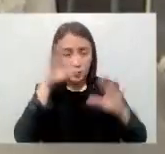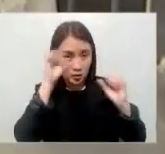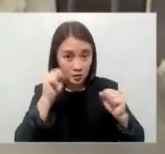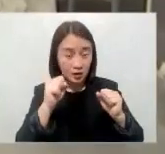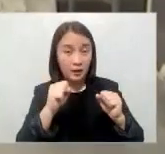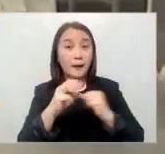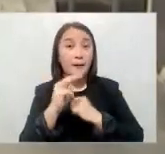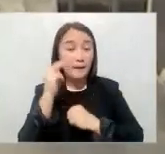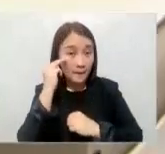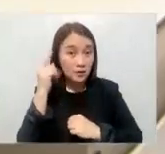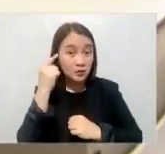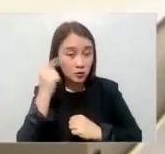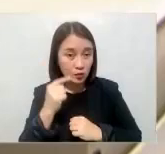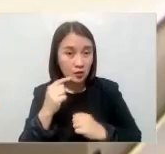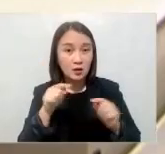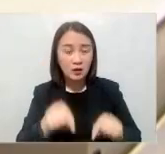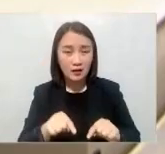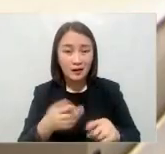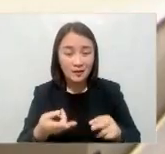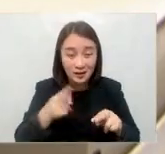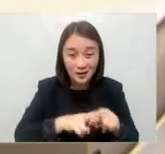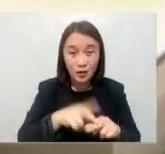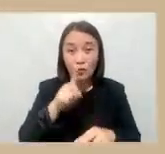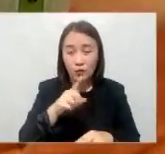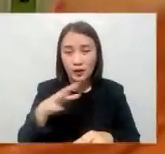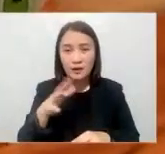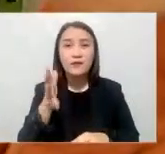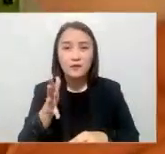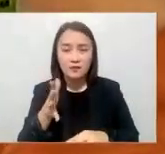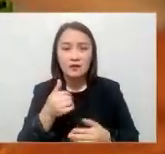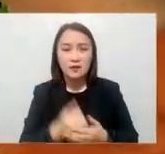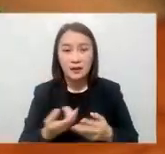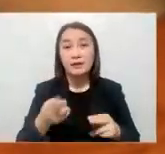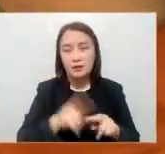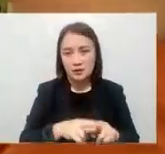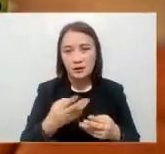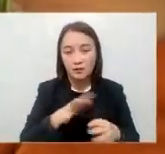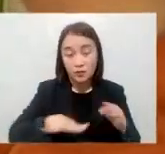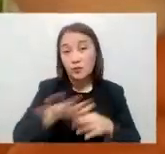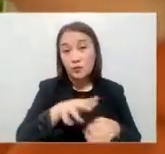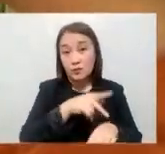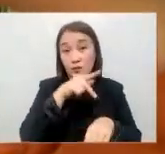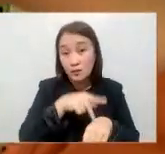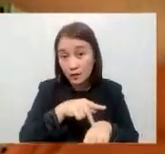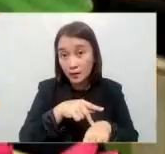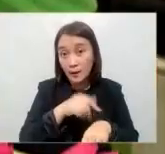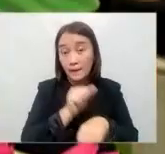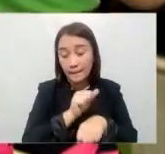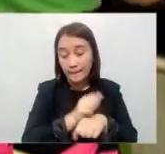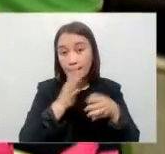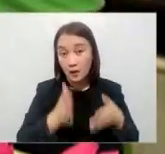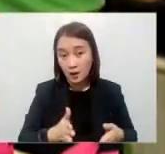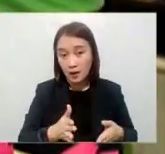na legislated daily wage increase para sa buong bansa. Aminado naman ng employer at presidente ng Philippine Amalgamated